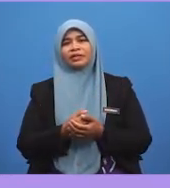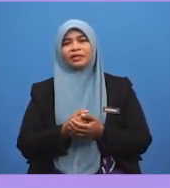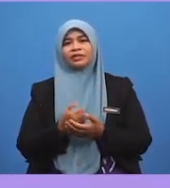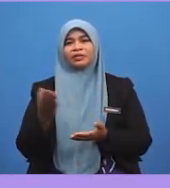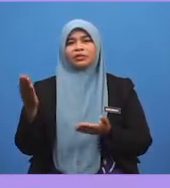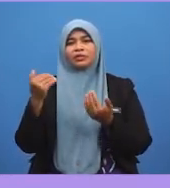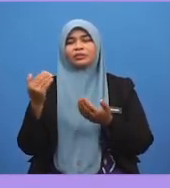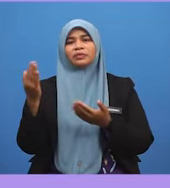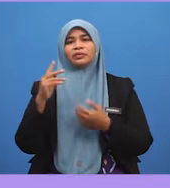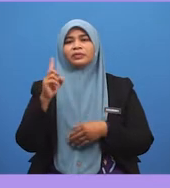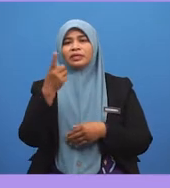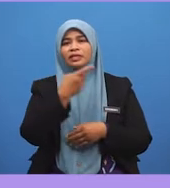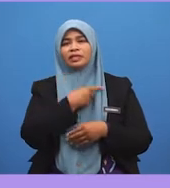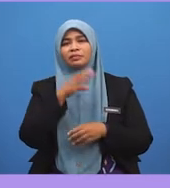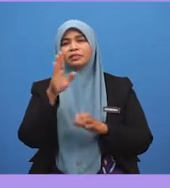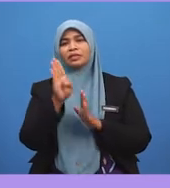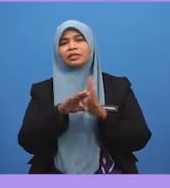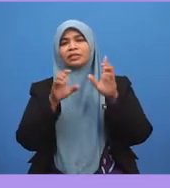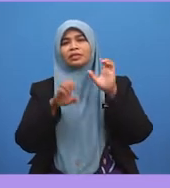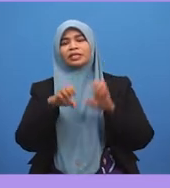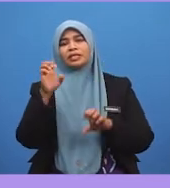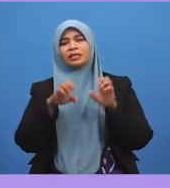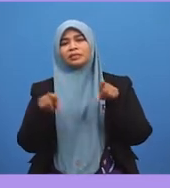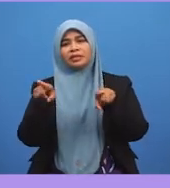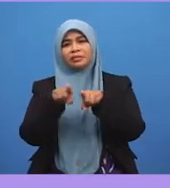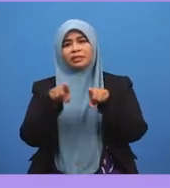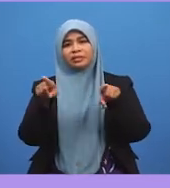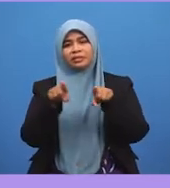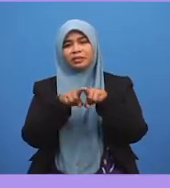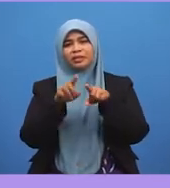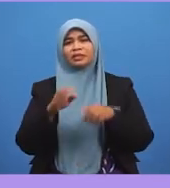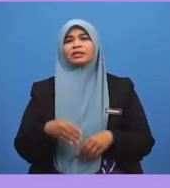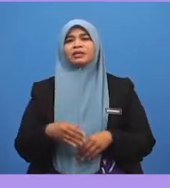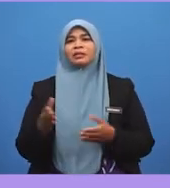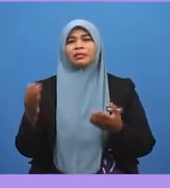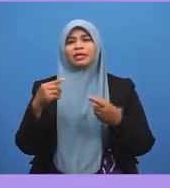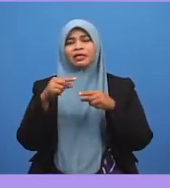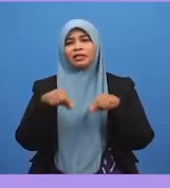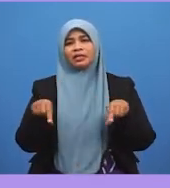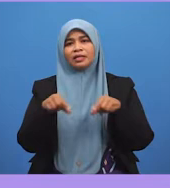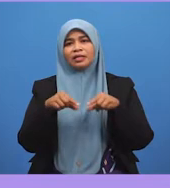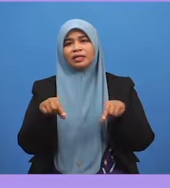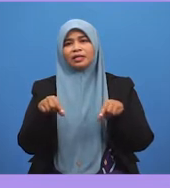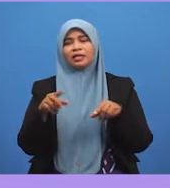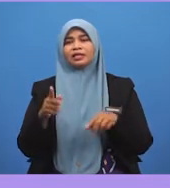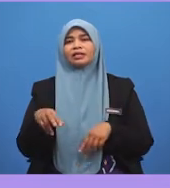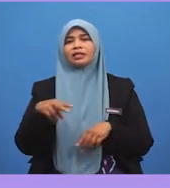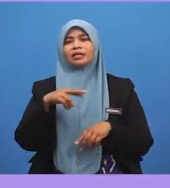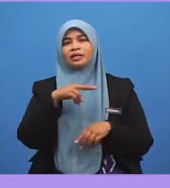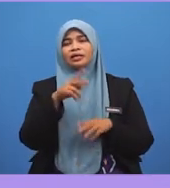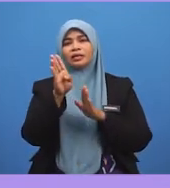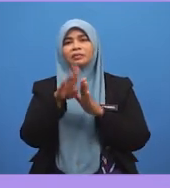bersenam. Jom, jom kita bersenam sama-sama. Mari